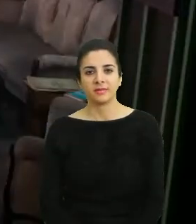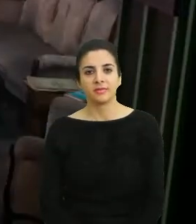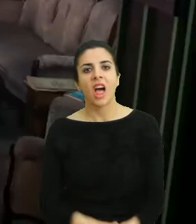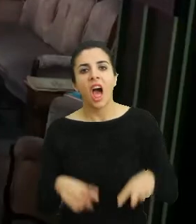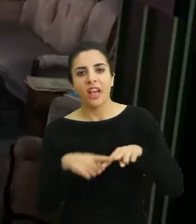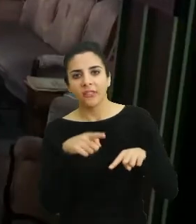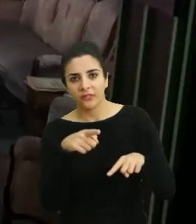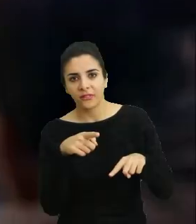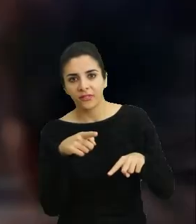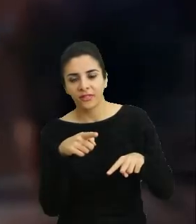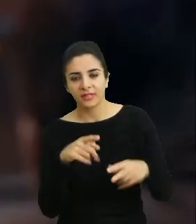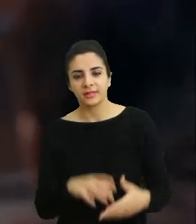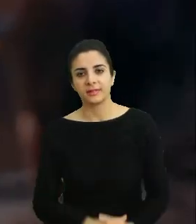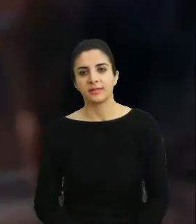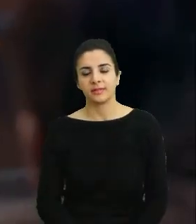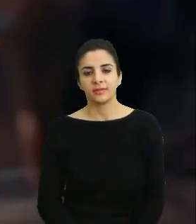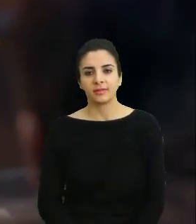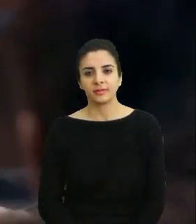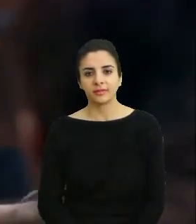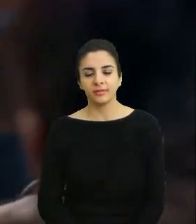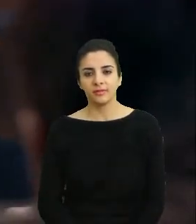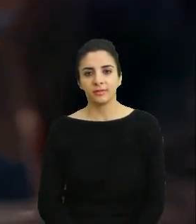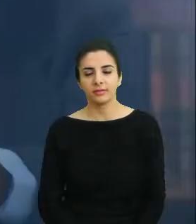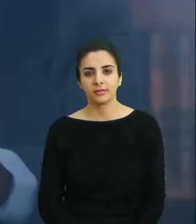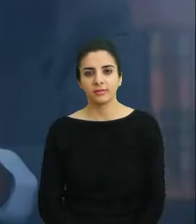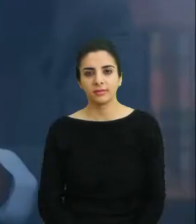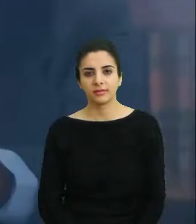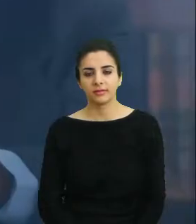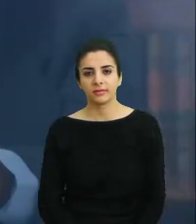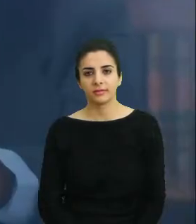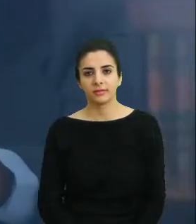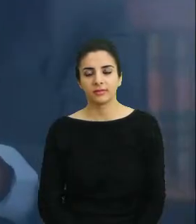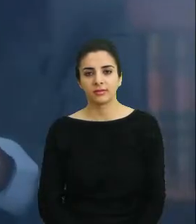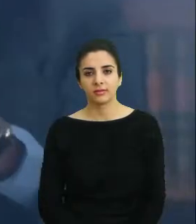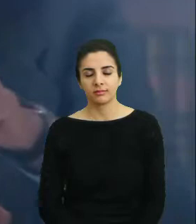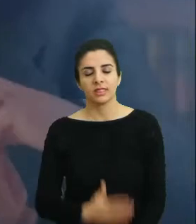Akif. Koluna bilekçeyi taktırttı.